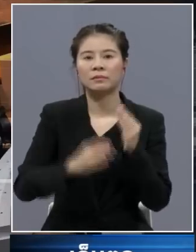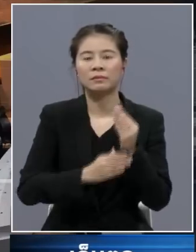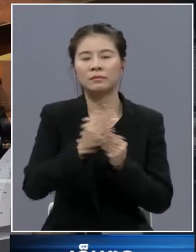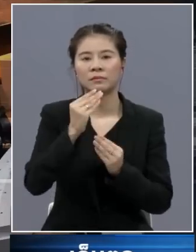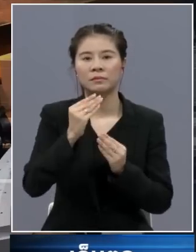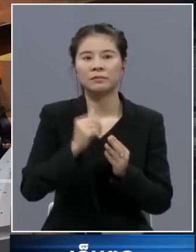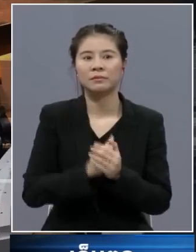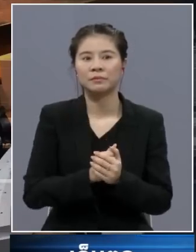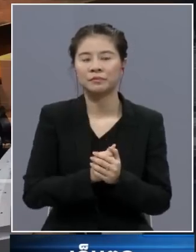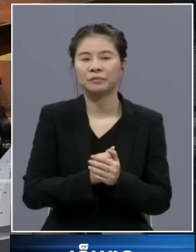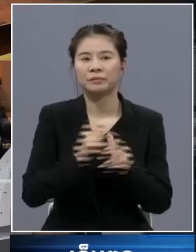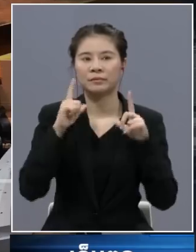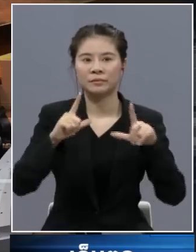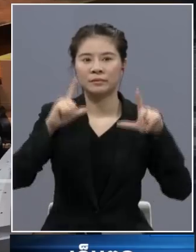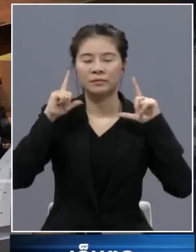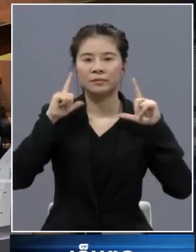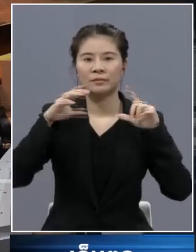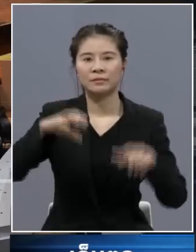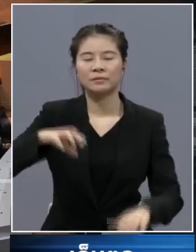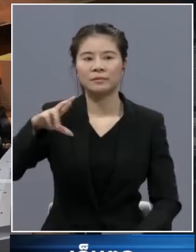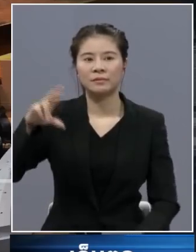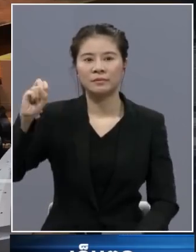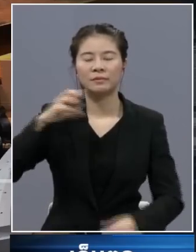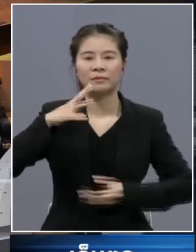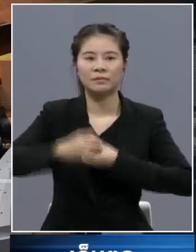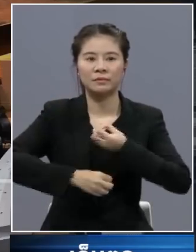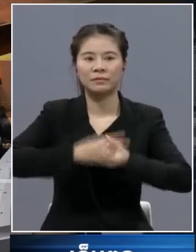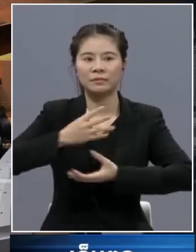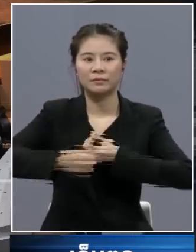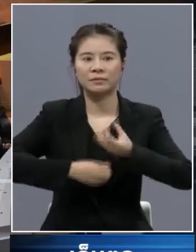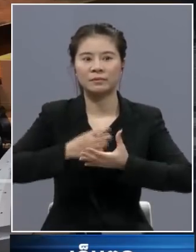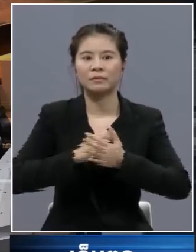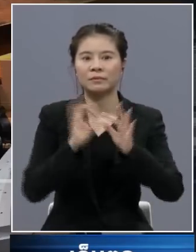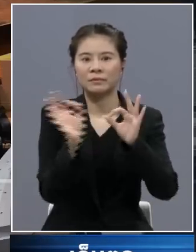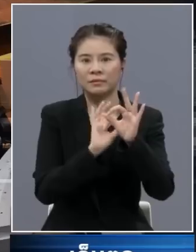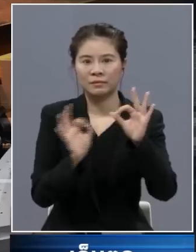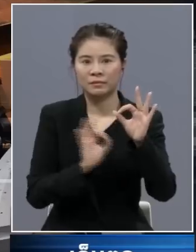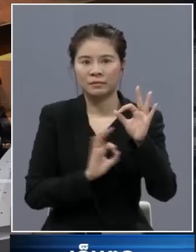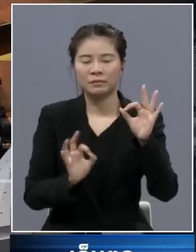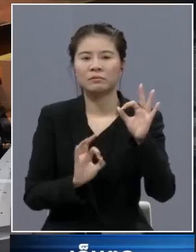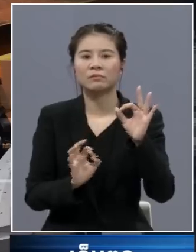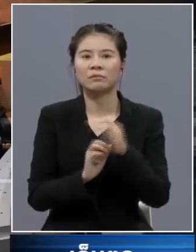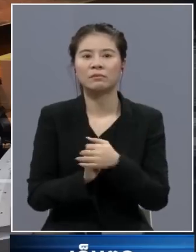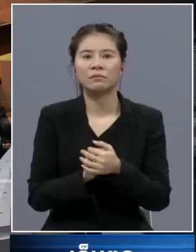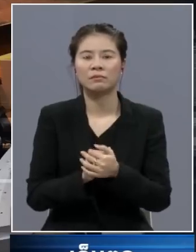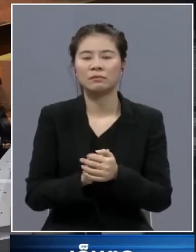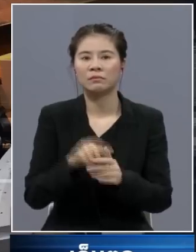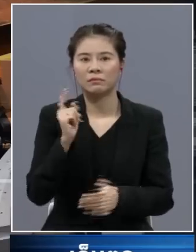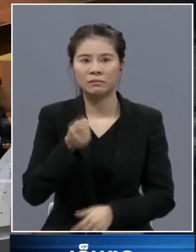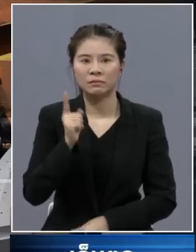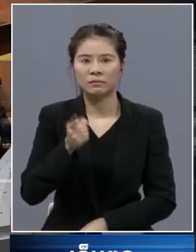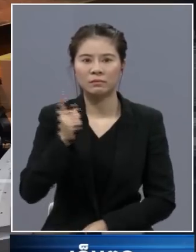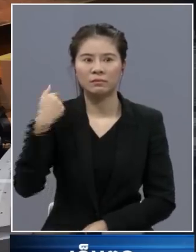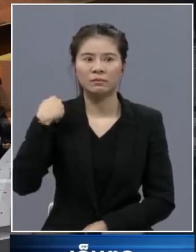ำรัฐสภาในปี52ด้วยบทบาทการอภิปรายโดยมุ่งเน้นข้อมูลมากกว่าการใช้วาทศิลป์ในฝ่ายบริหารนะฮะ